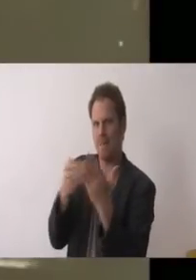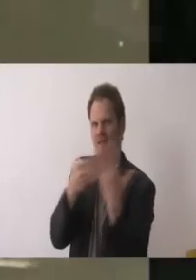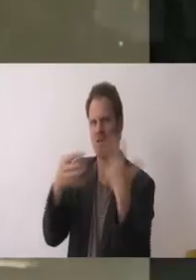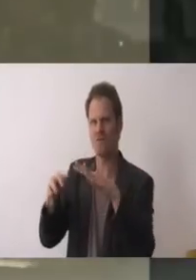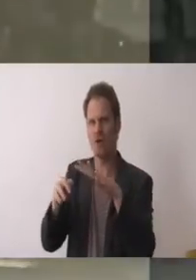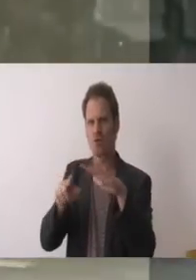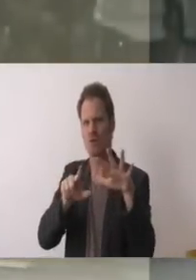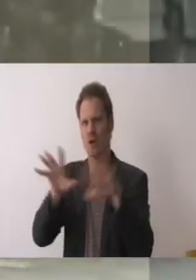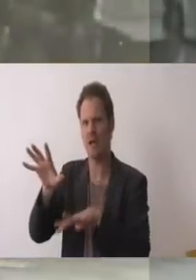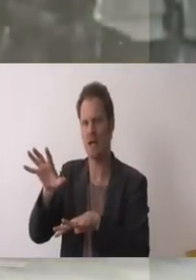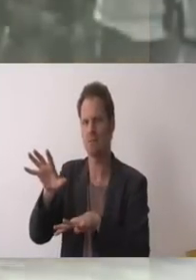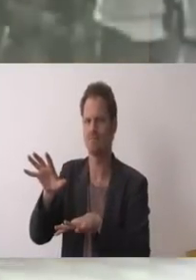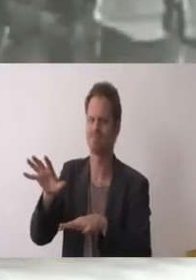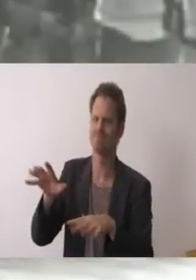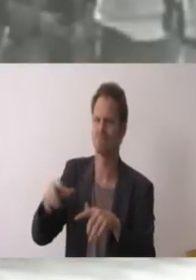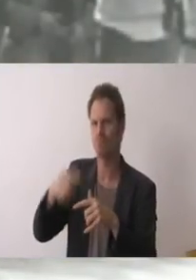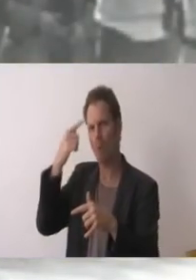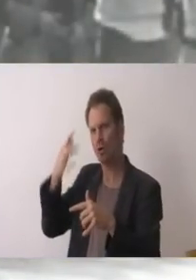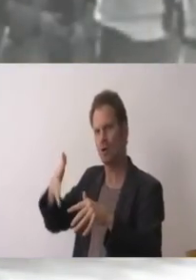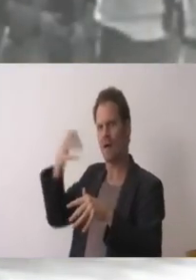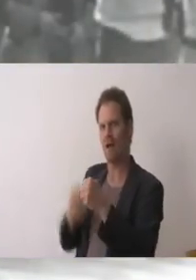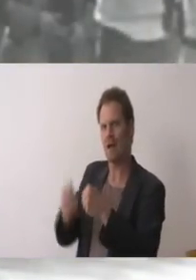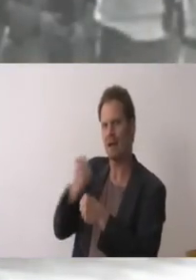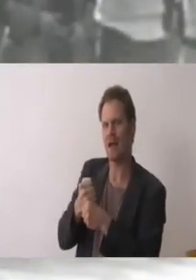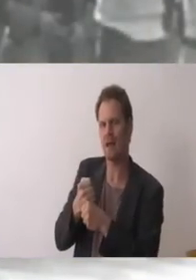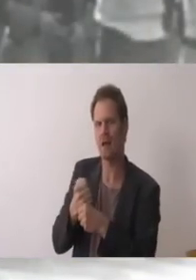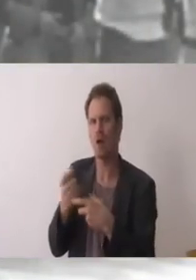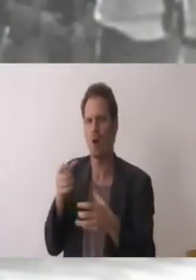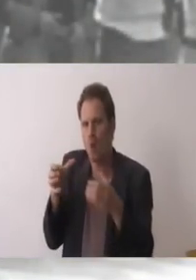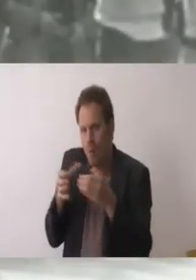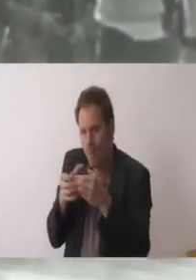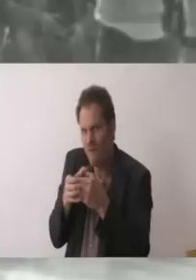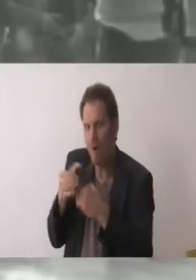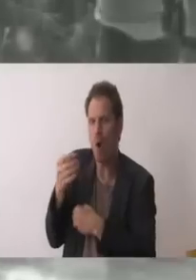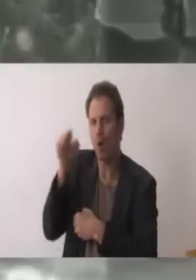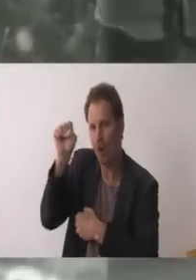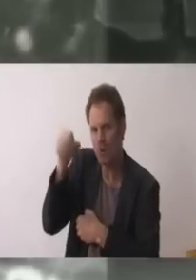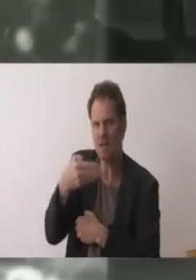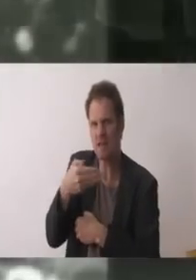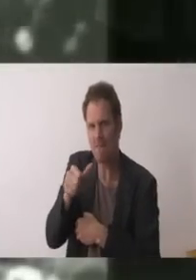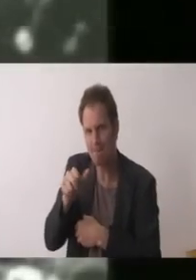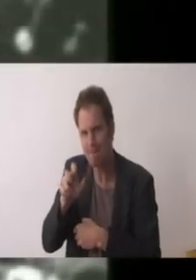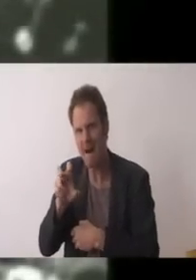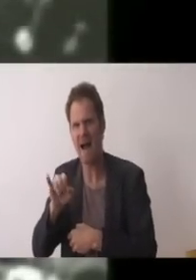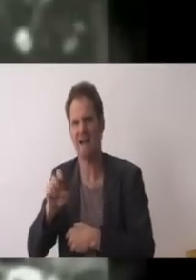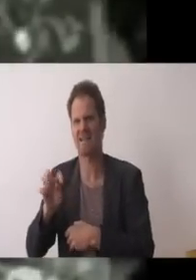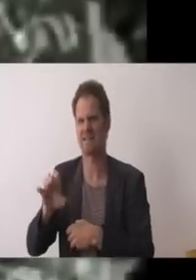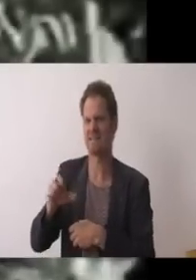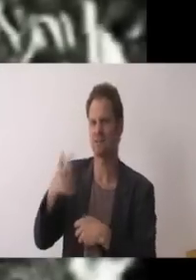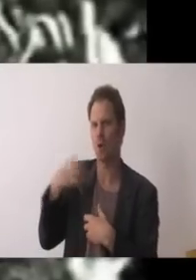en 1975, cette organisation est probablement issue de l'Epanastatikos Laikos Aronas, petit mouvement marxiste créé